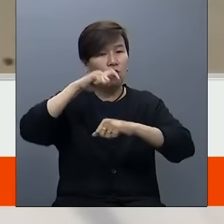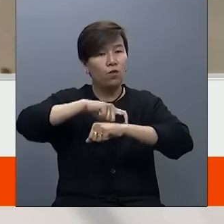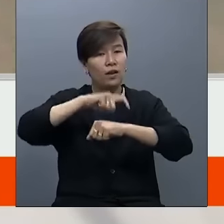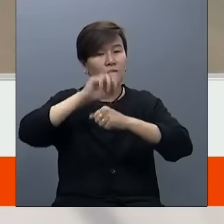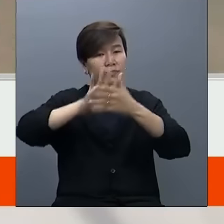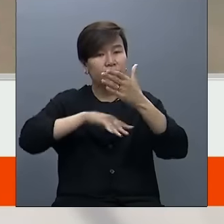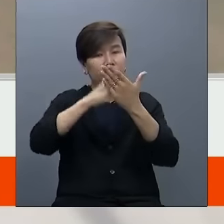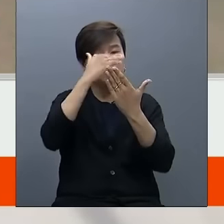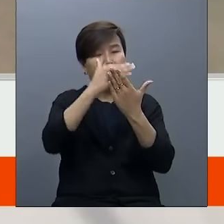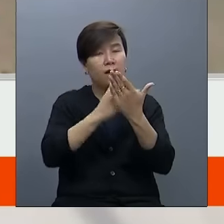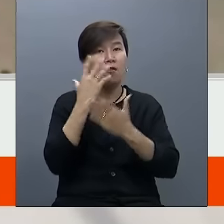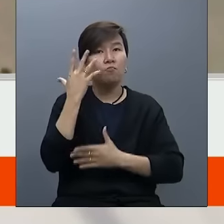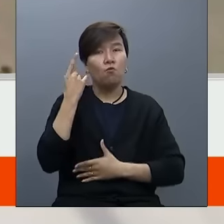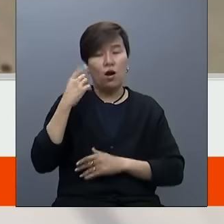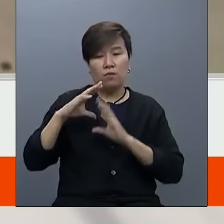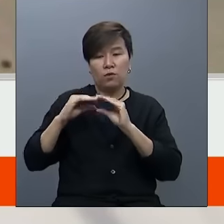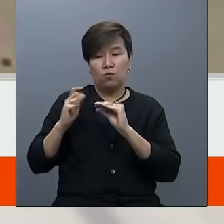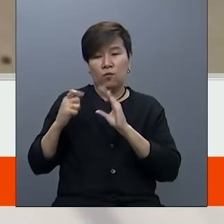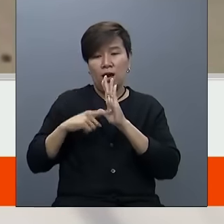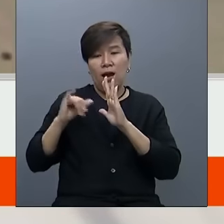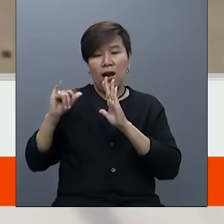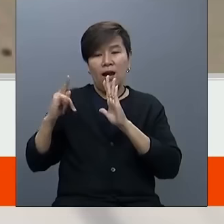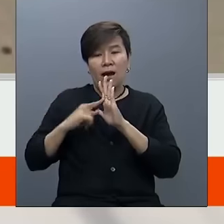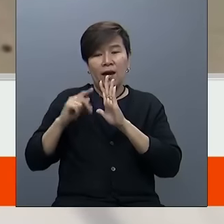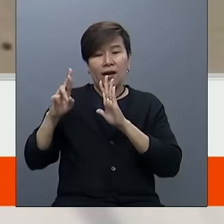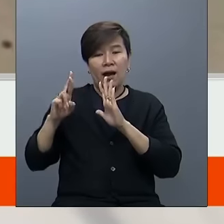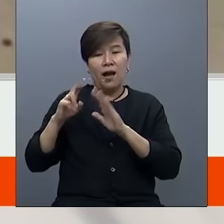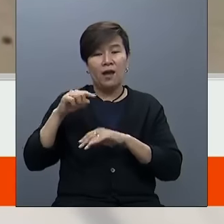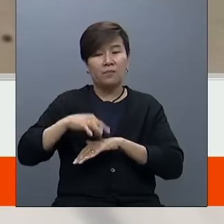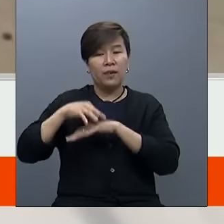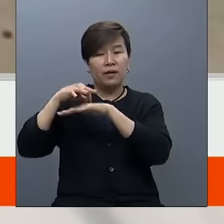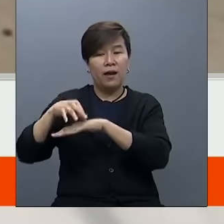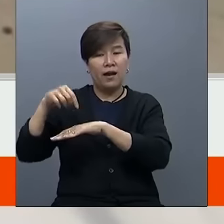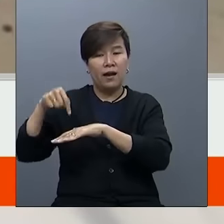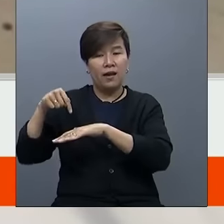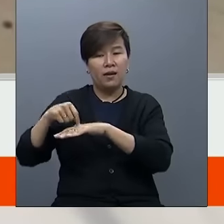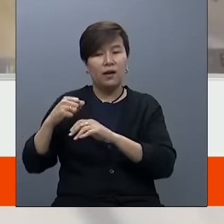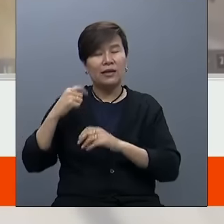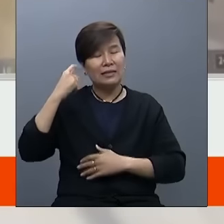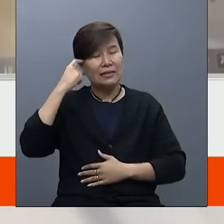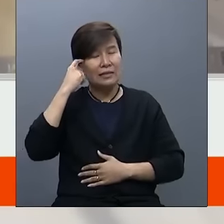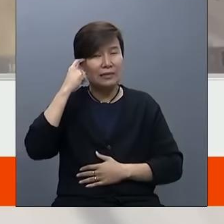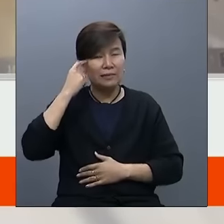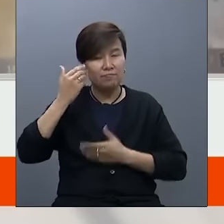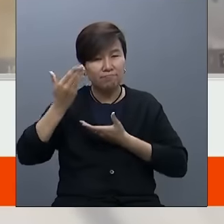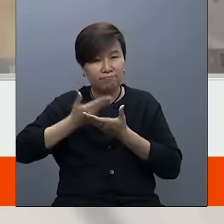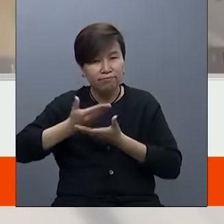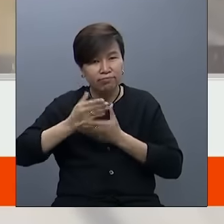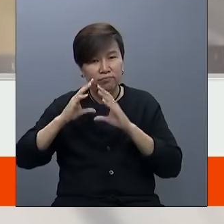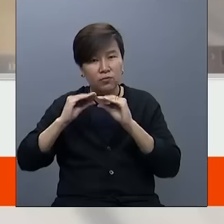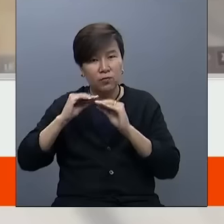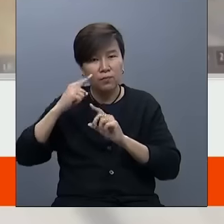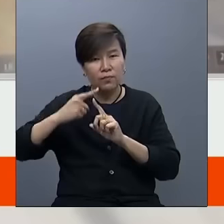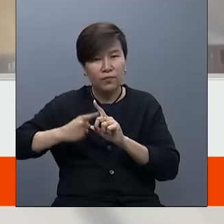คณะอัยการที่อัยการสูงสุดแต่งตั้งเนี่ยเราบอกว่าเราจะทำให้เสร็จภายในเดือนหน้าครับก